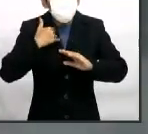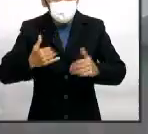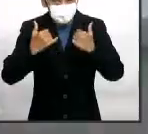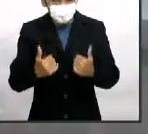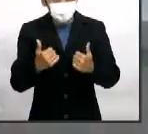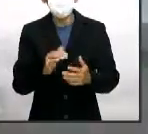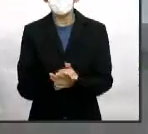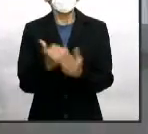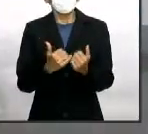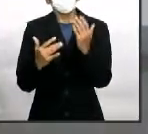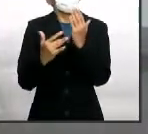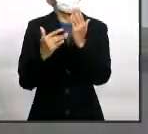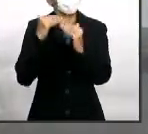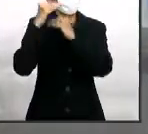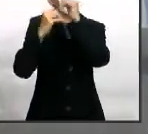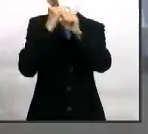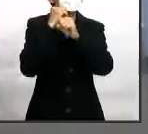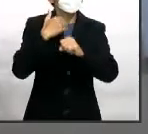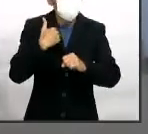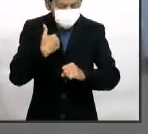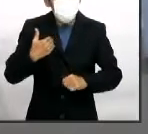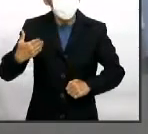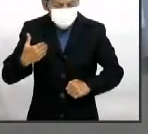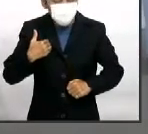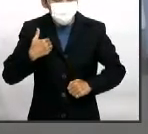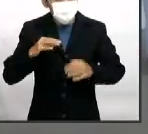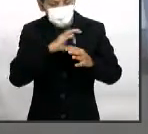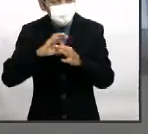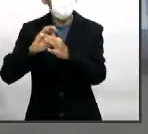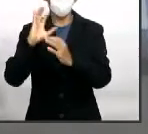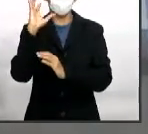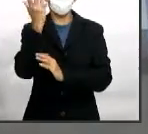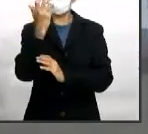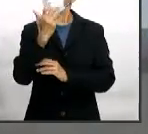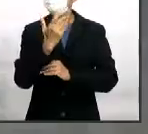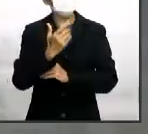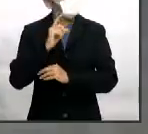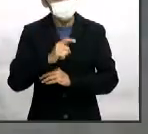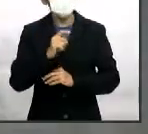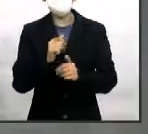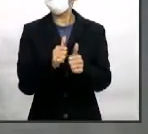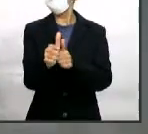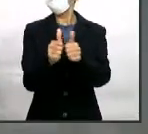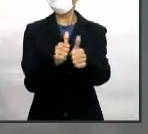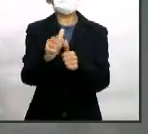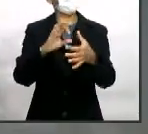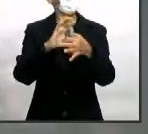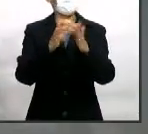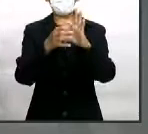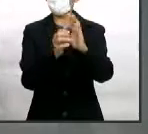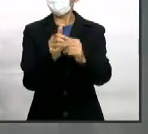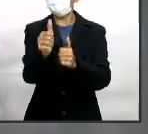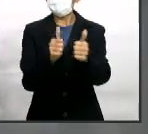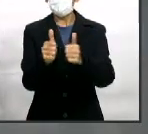นี้ยในยุคดิจิตอลเนาะไอ้เรื่องพวกเนี้ยยังไงมันต้องถูกกระแสโลกที่จะบังคับให้มันเป็นเกมถ้าเป็นกีฬาขึ้